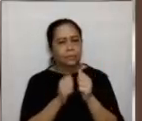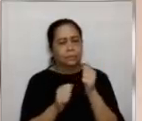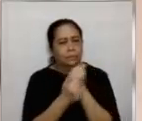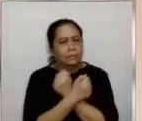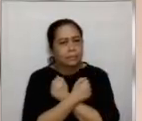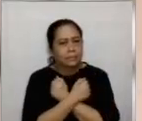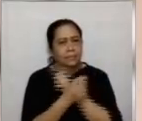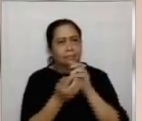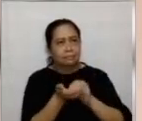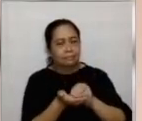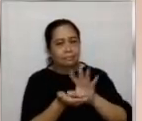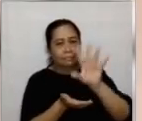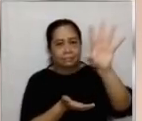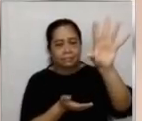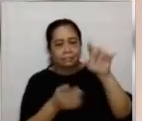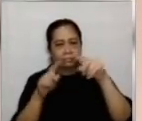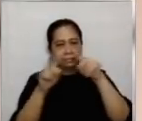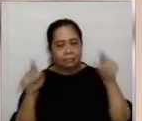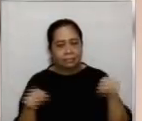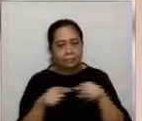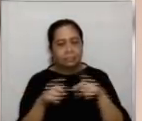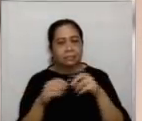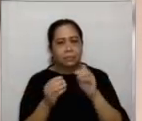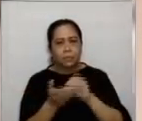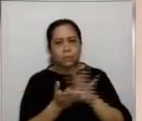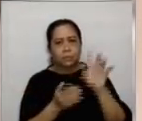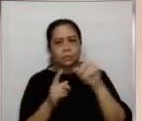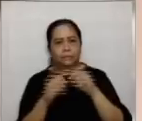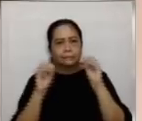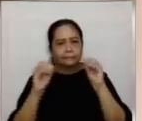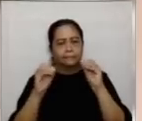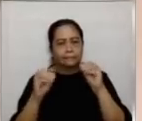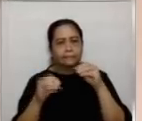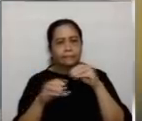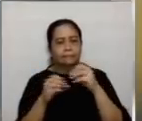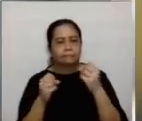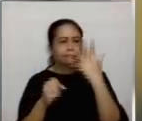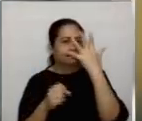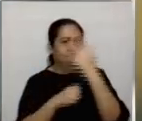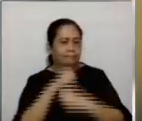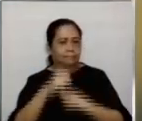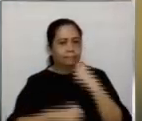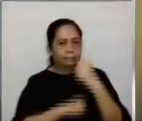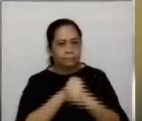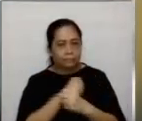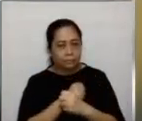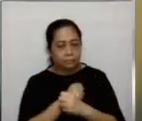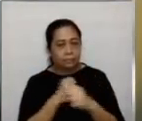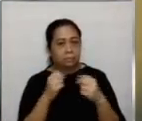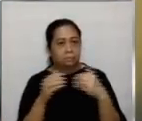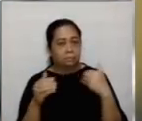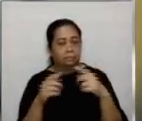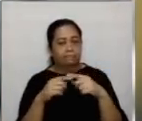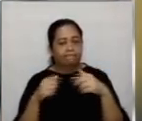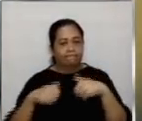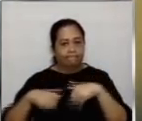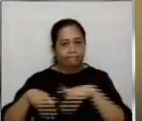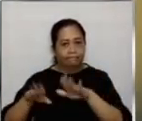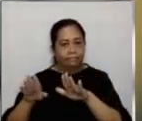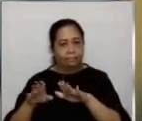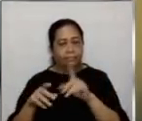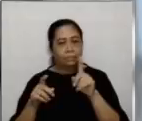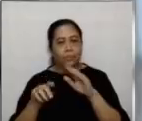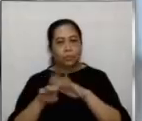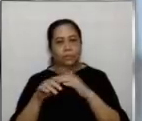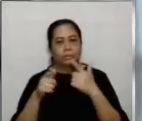projector. Ginamit niya ang projector sa pagtuturo sa loob ng 5 taon bago niya ito pinakawalan sa isang online